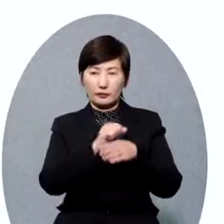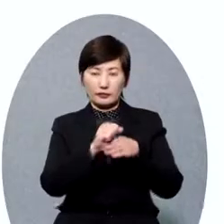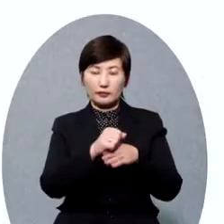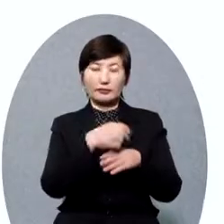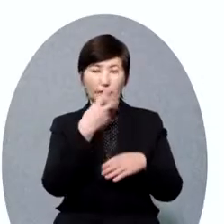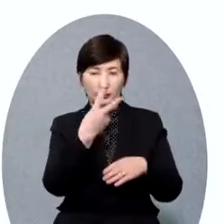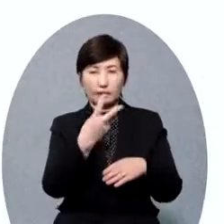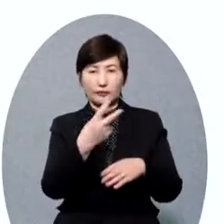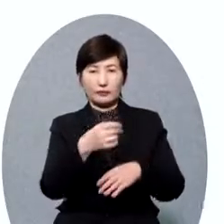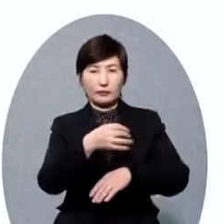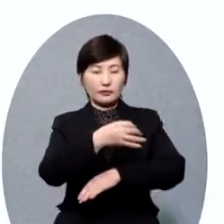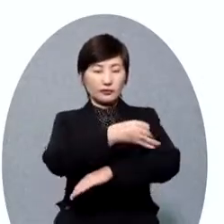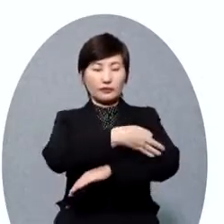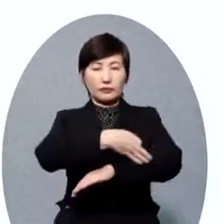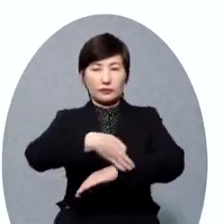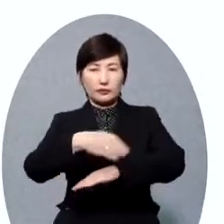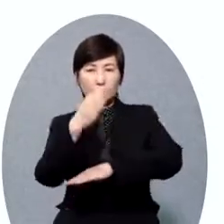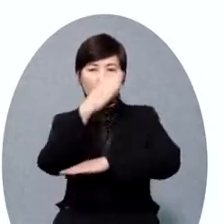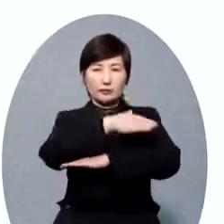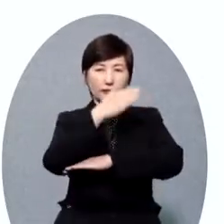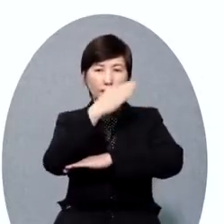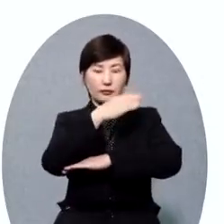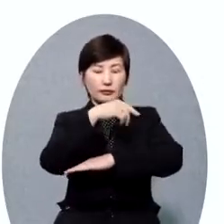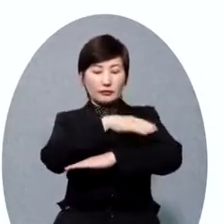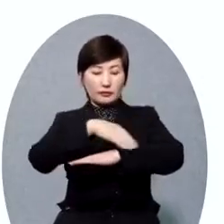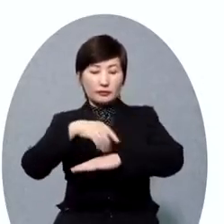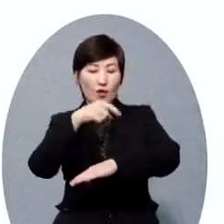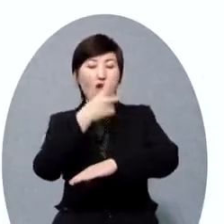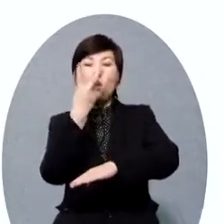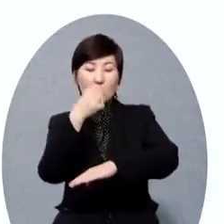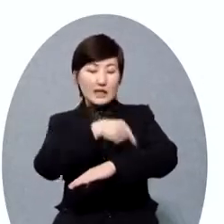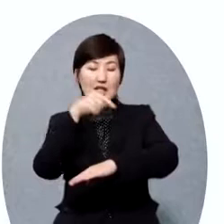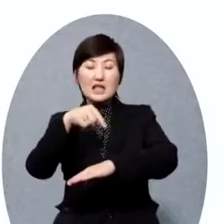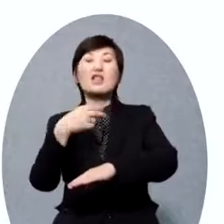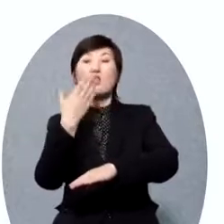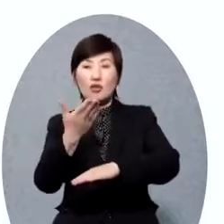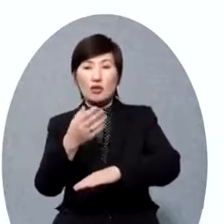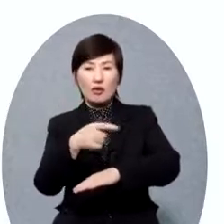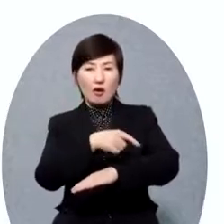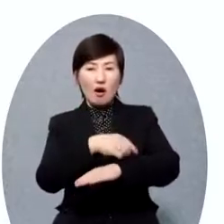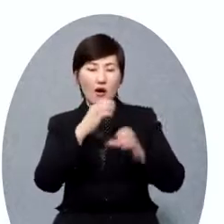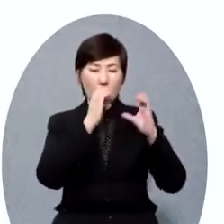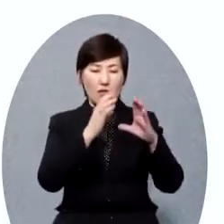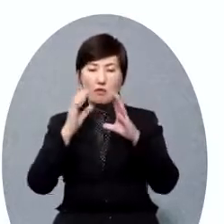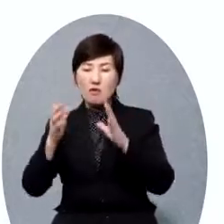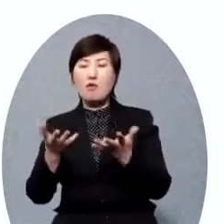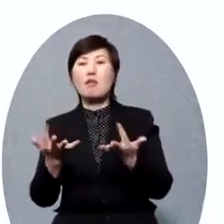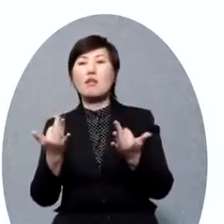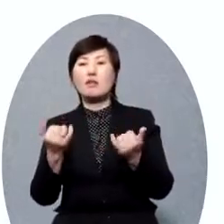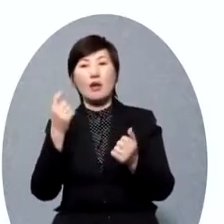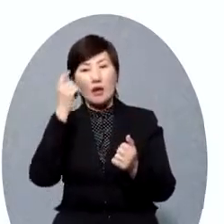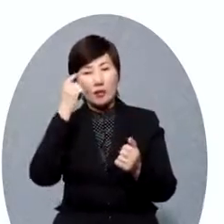Дасгал бодлого 2. Шулууны налалт болон түүнээр орших 2 цэг өгчээ. Мэдэгдэхгүй байгаа координатыг